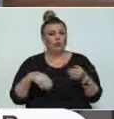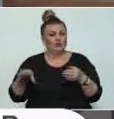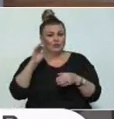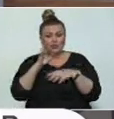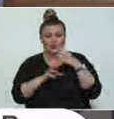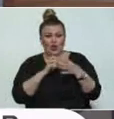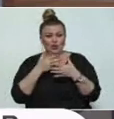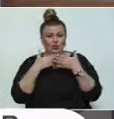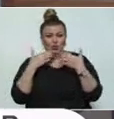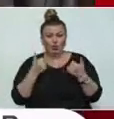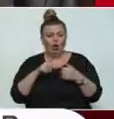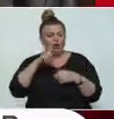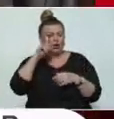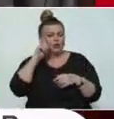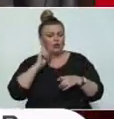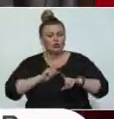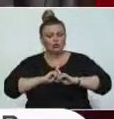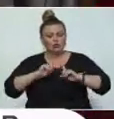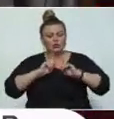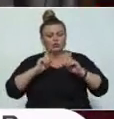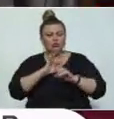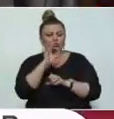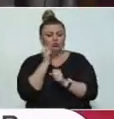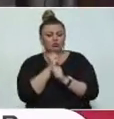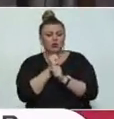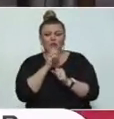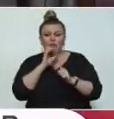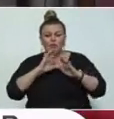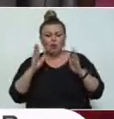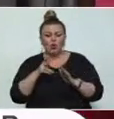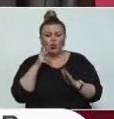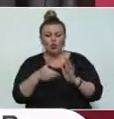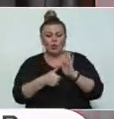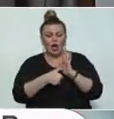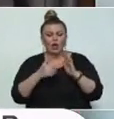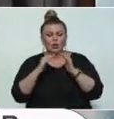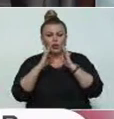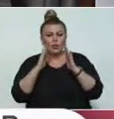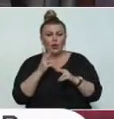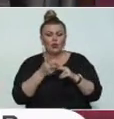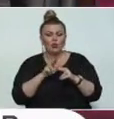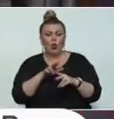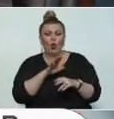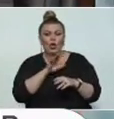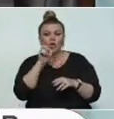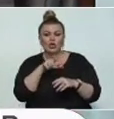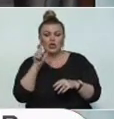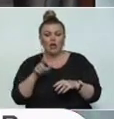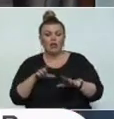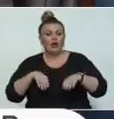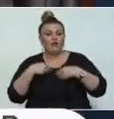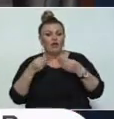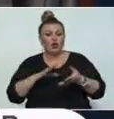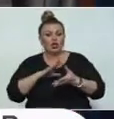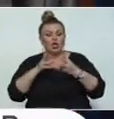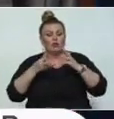burada unikal bir təcrübə ortaya qoydu və qısa bir müddət ərzində 3600 mənzil bu kateqoriyada olan insanlarımıza təqdim edildi.